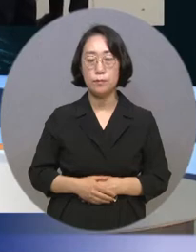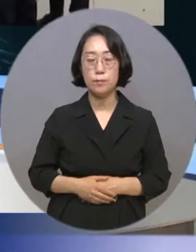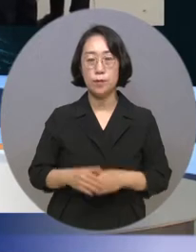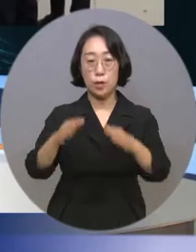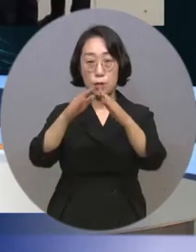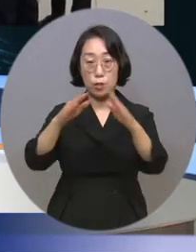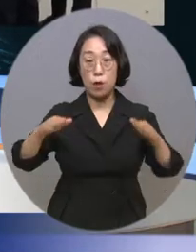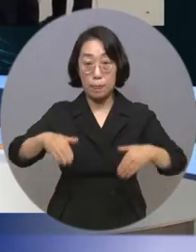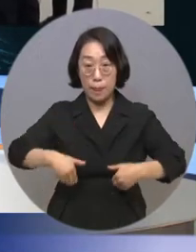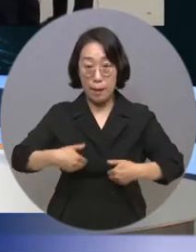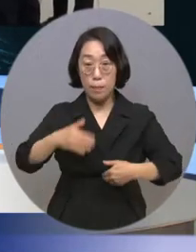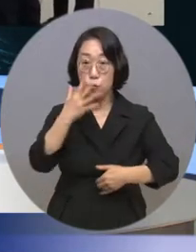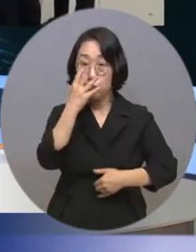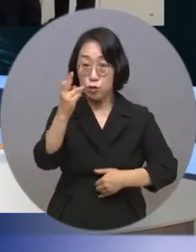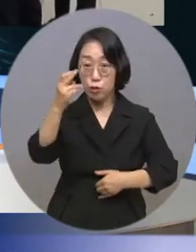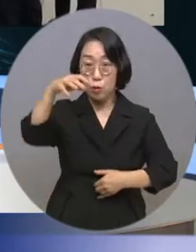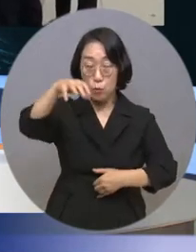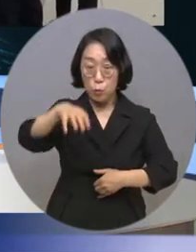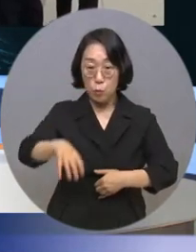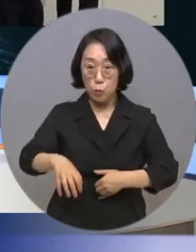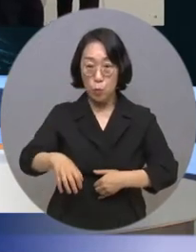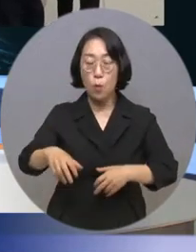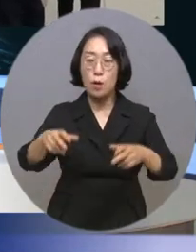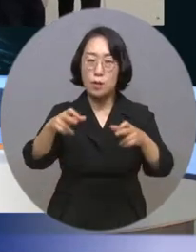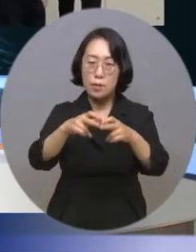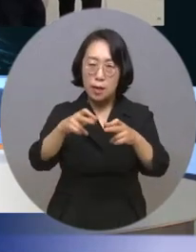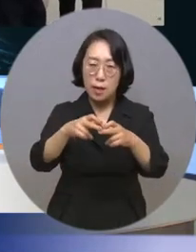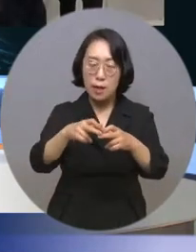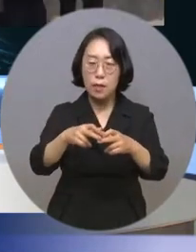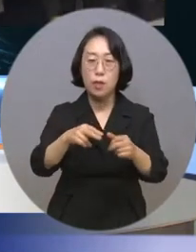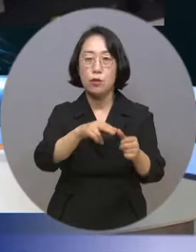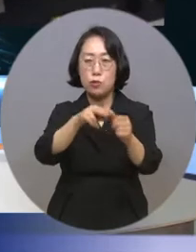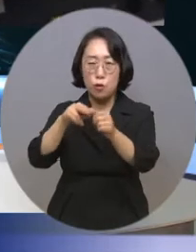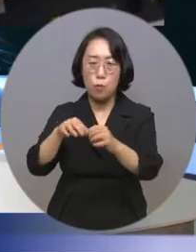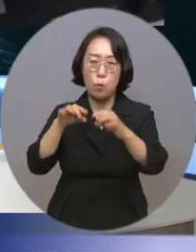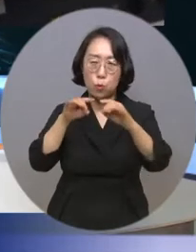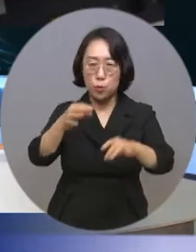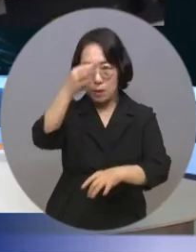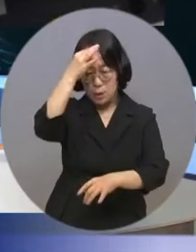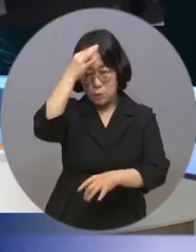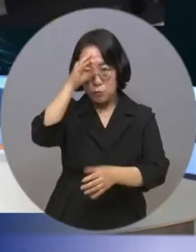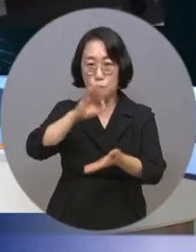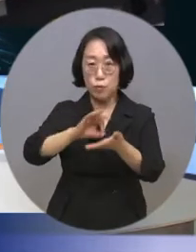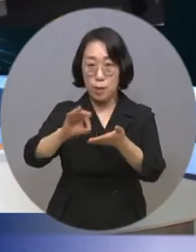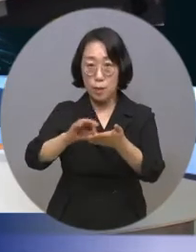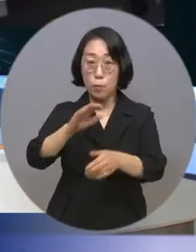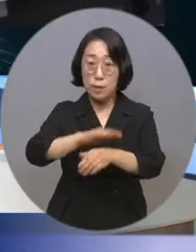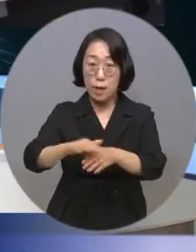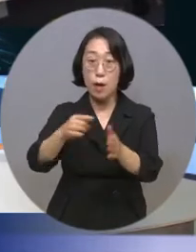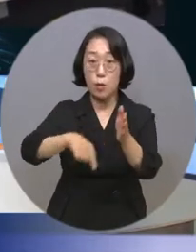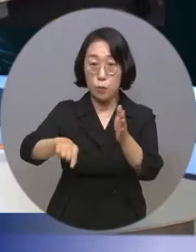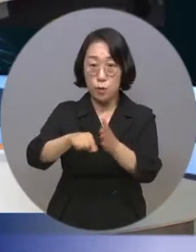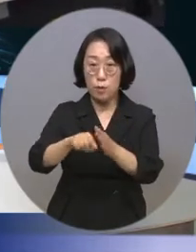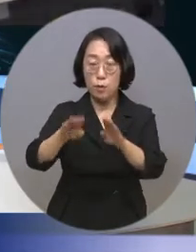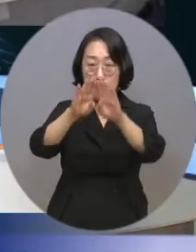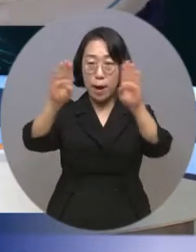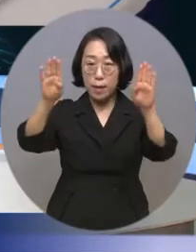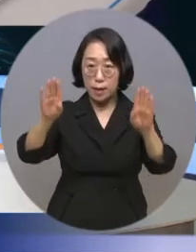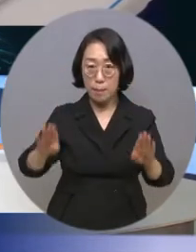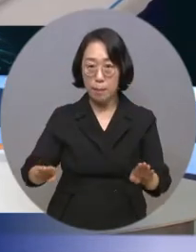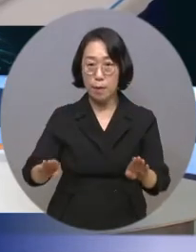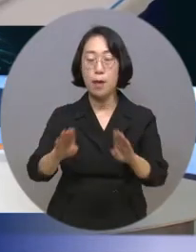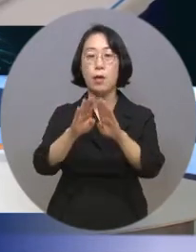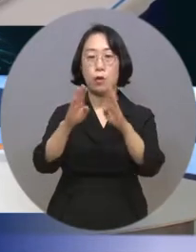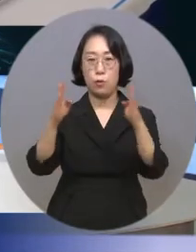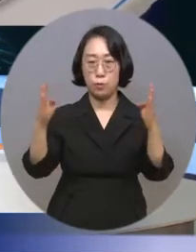전남 순천시가 장애인의 정보통신기술 접근권 향상을 위해 보조기기 체험 전시회를 마련했습니다.